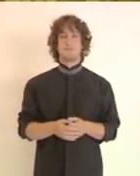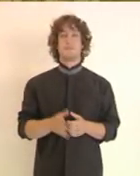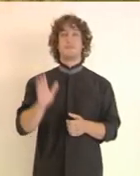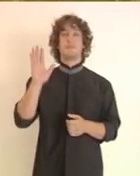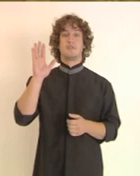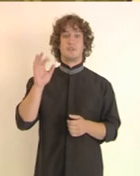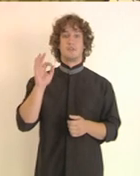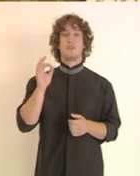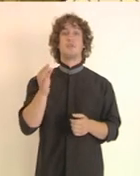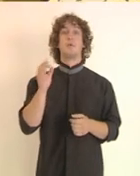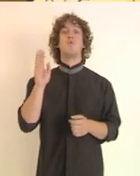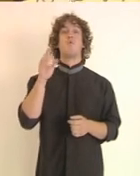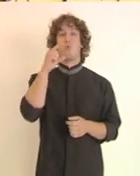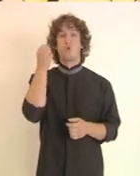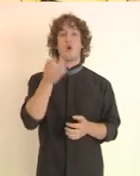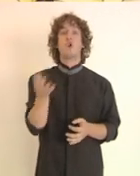Čo dobré, mačavaríte?